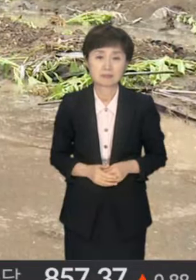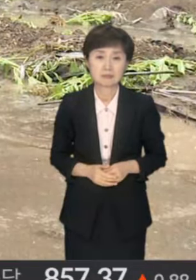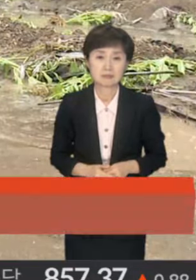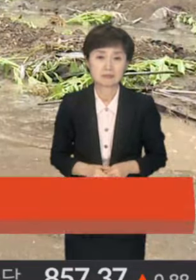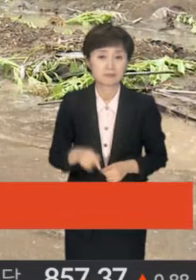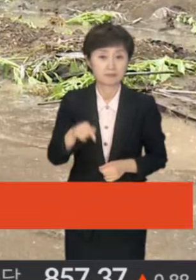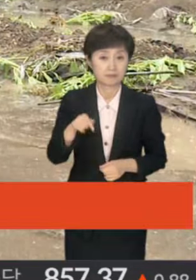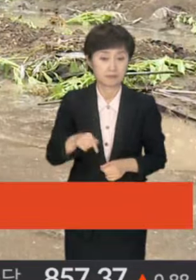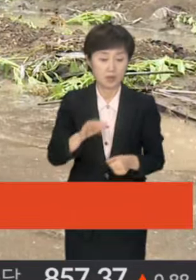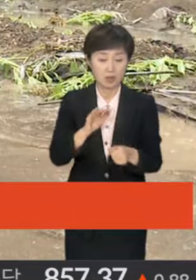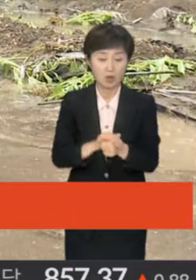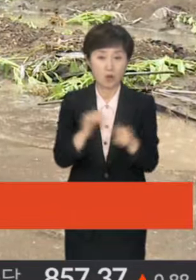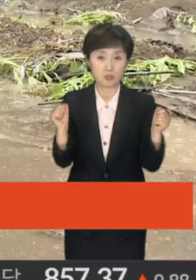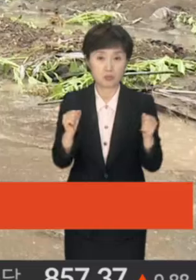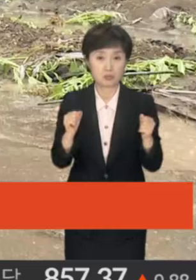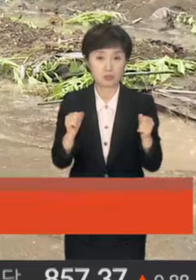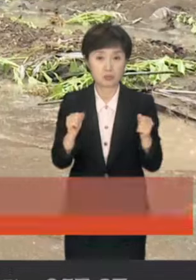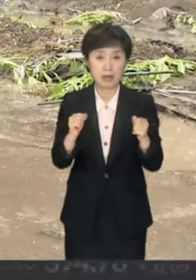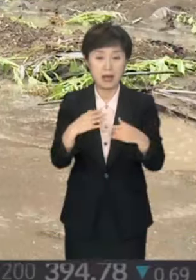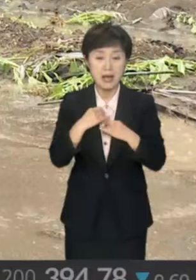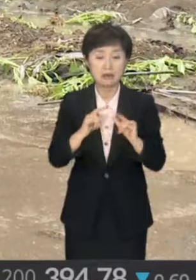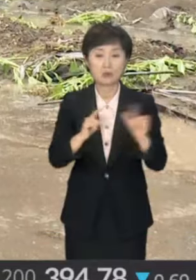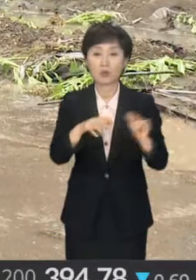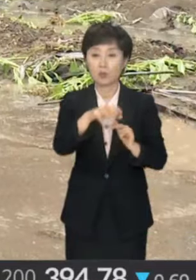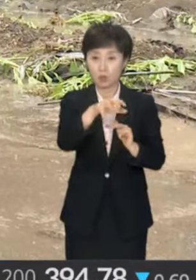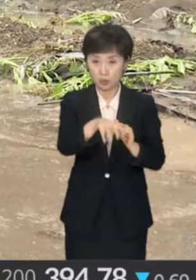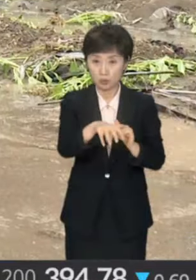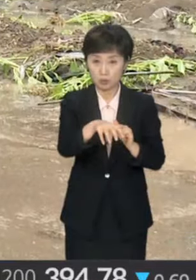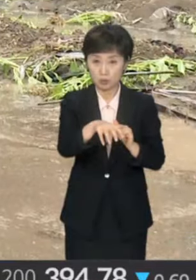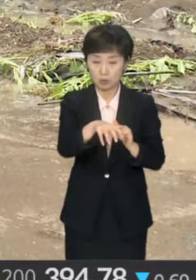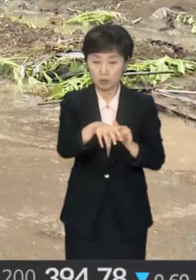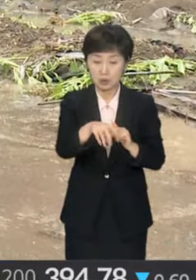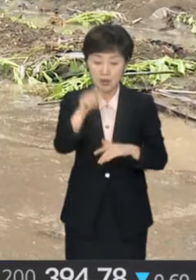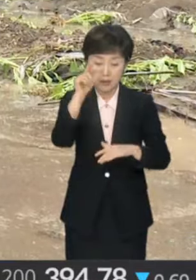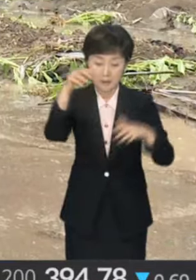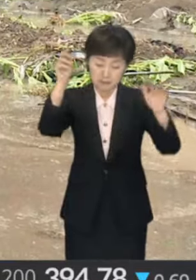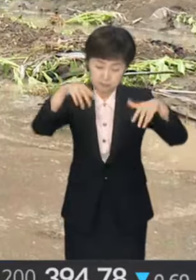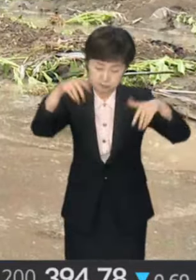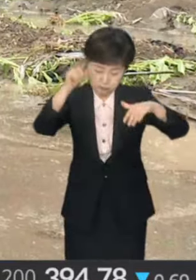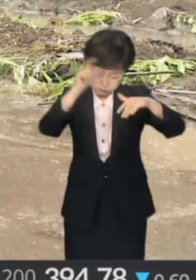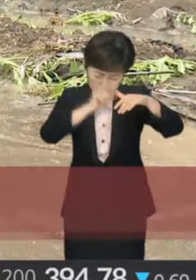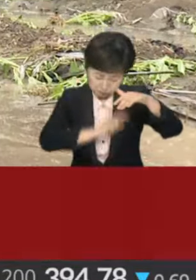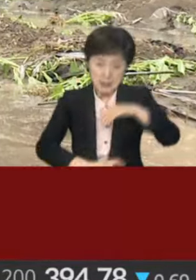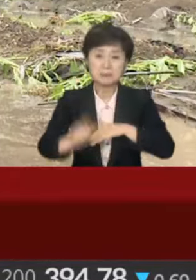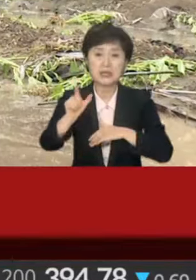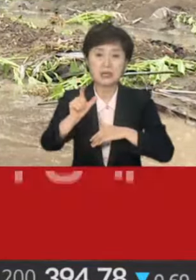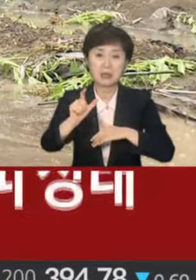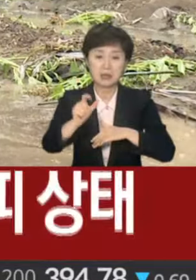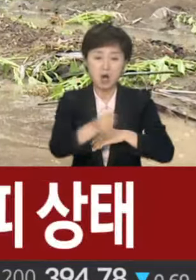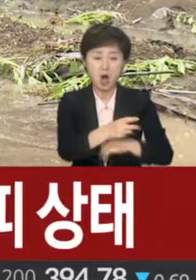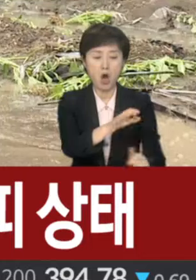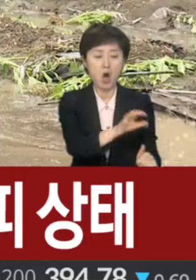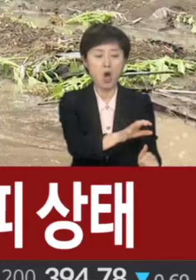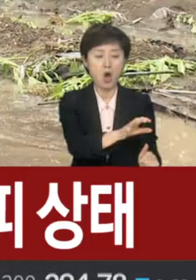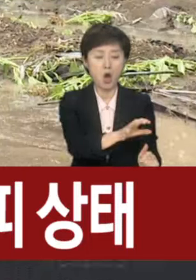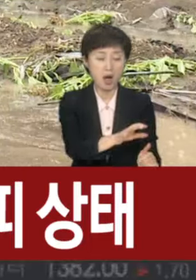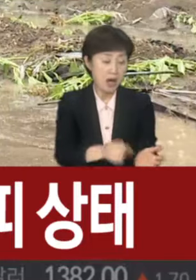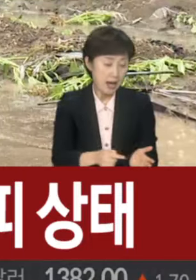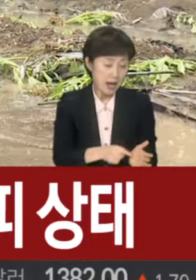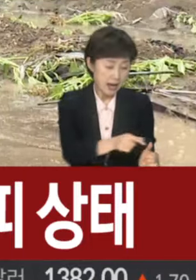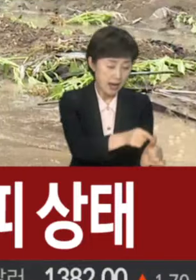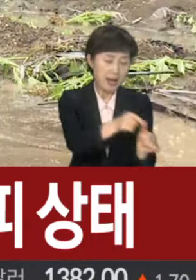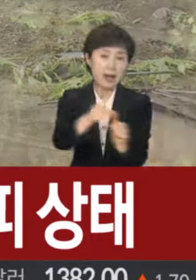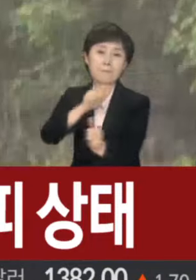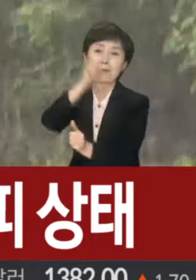네, 저는 지금 경북 안동시 임동면에 나와 있습니다. 이곳은 밤사이 폭우로 일부 주민이 고립됐다가 무사히 구조된